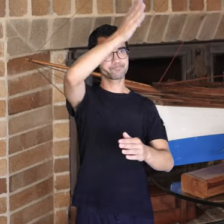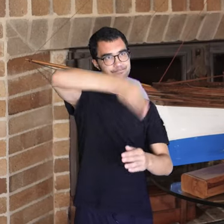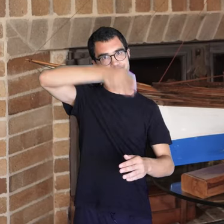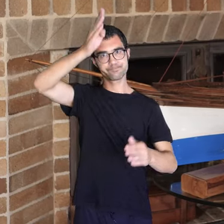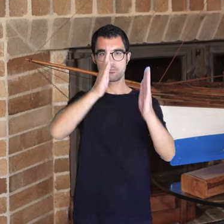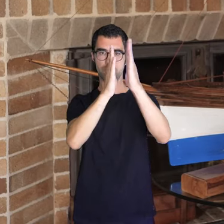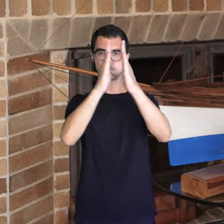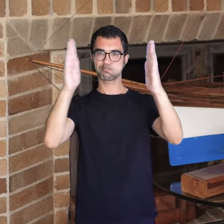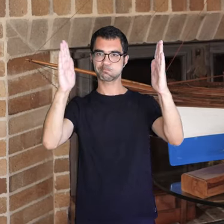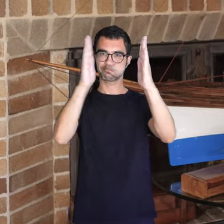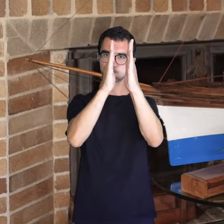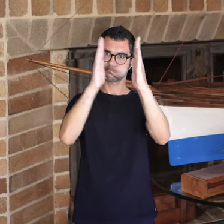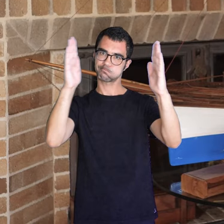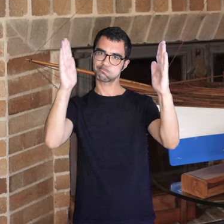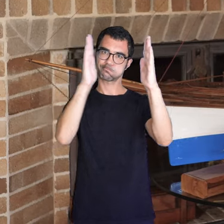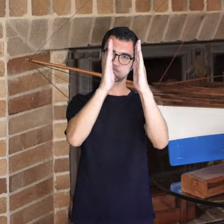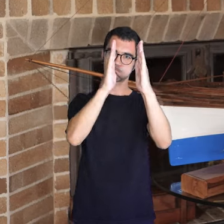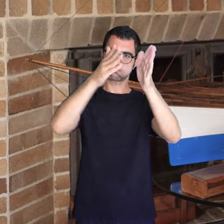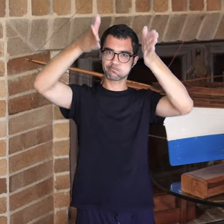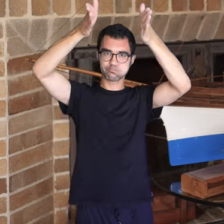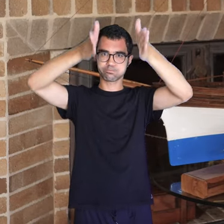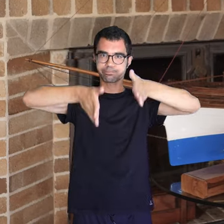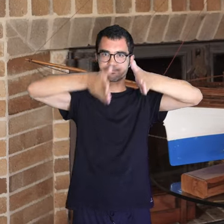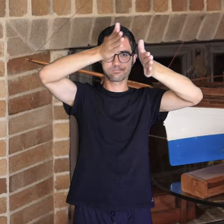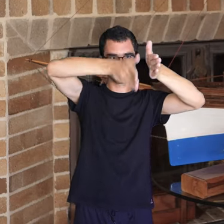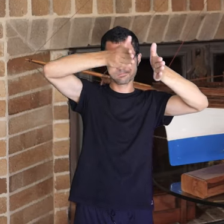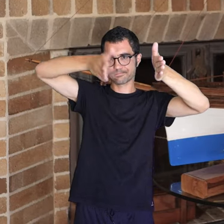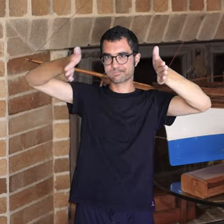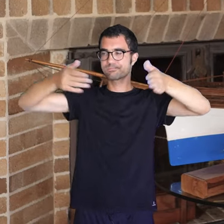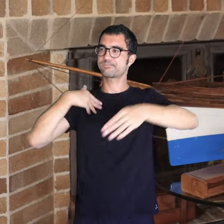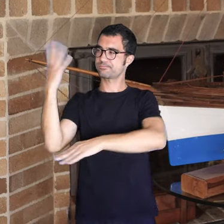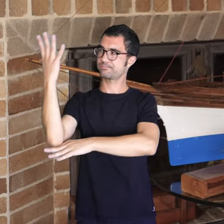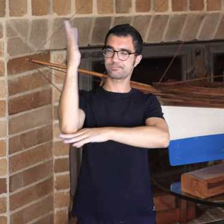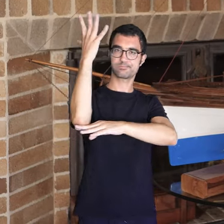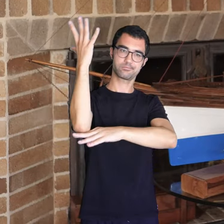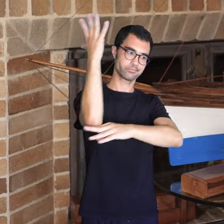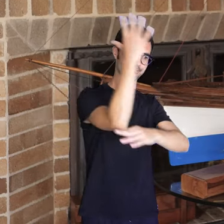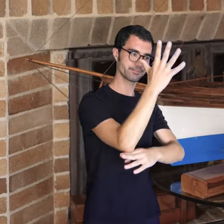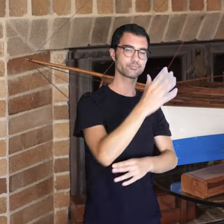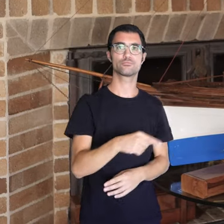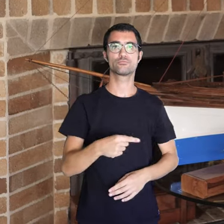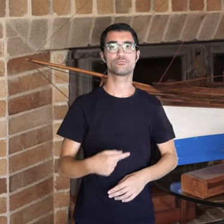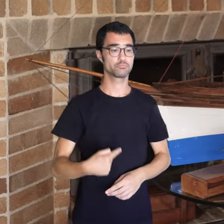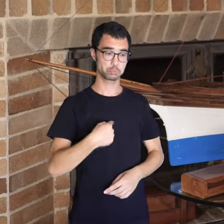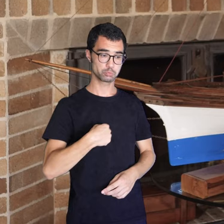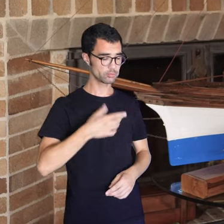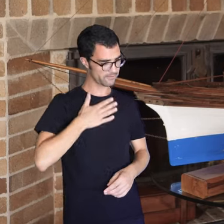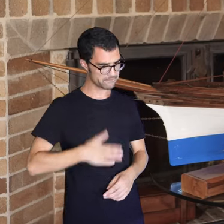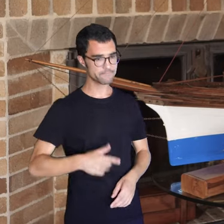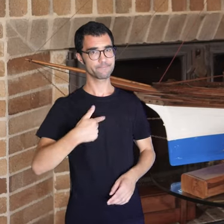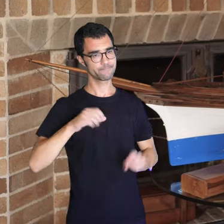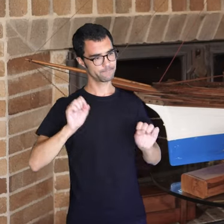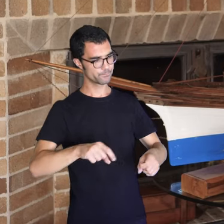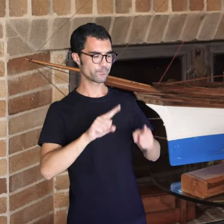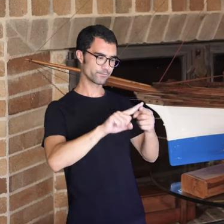gruixos, les tallades, perquè m'entenguis, d'aquestes peces, de la manera i dels gruixos que tu els havies de